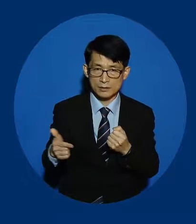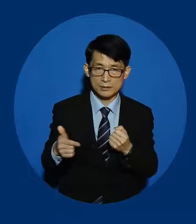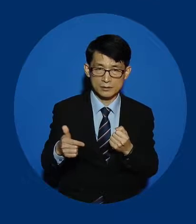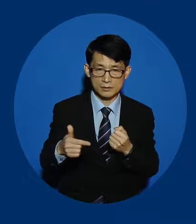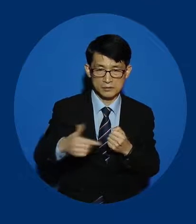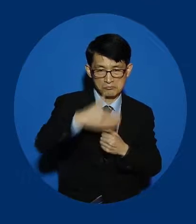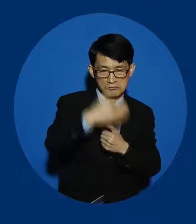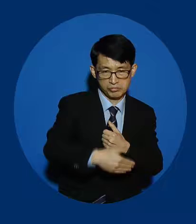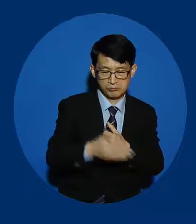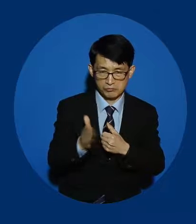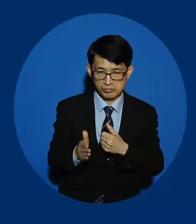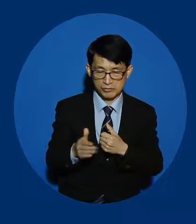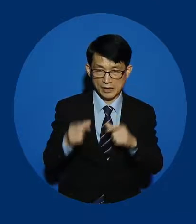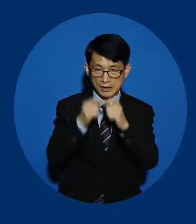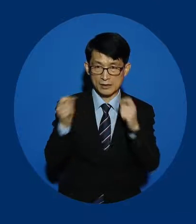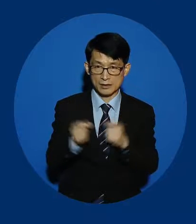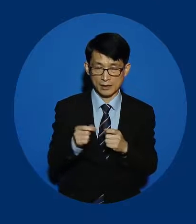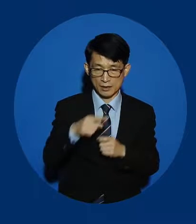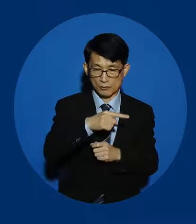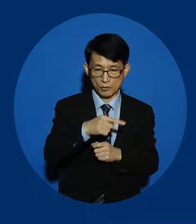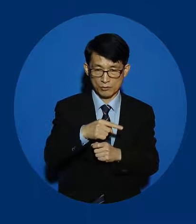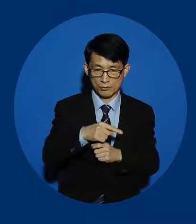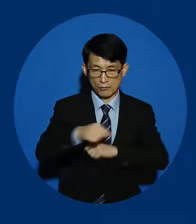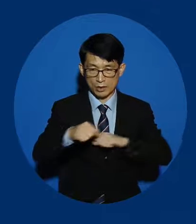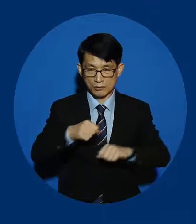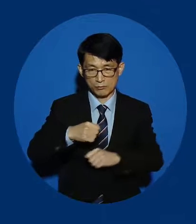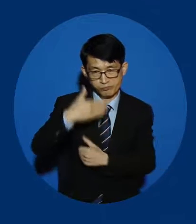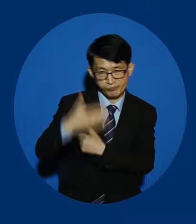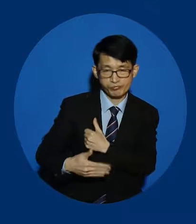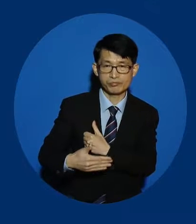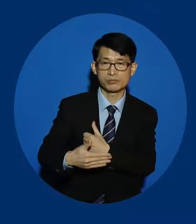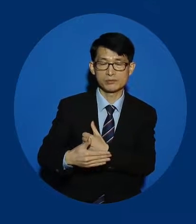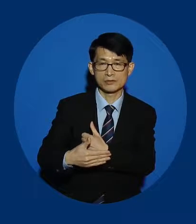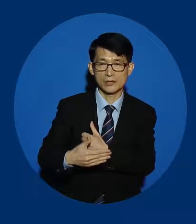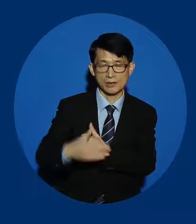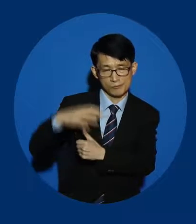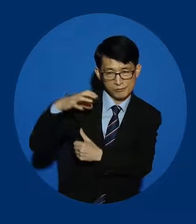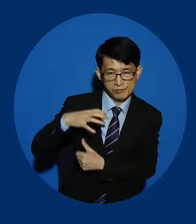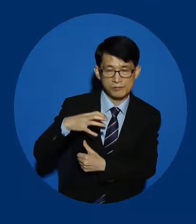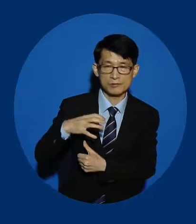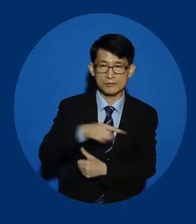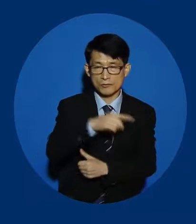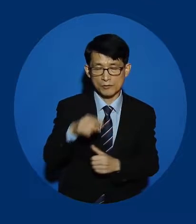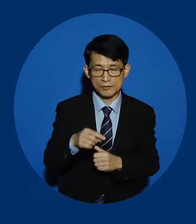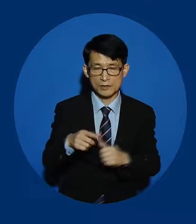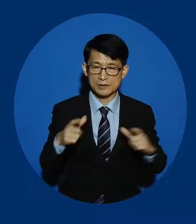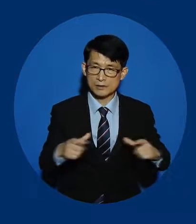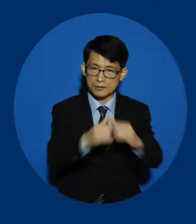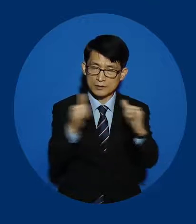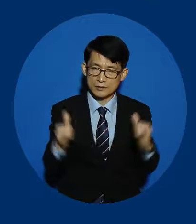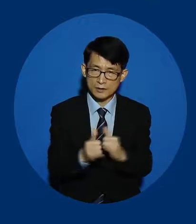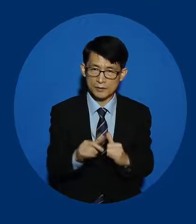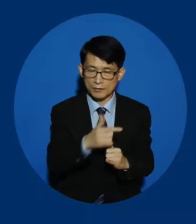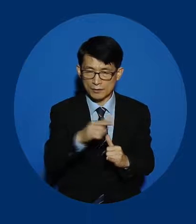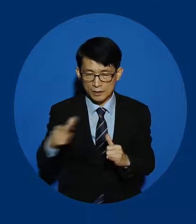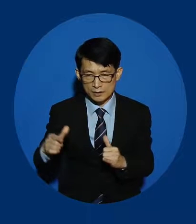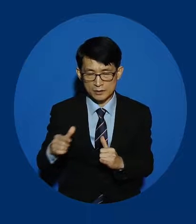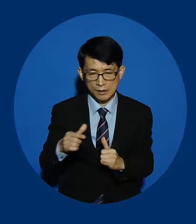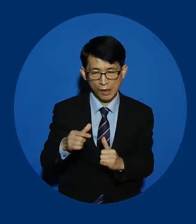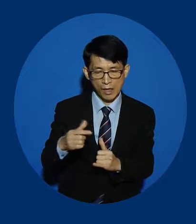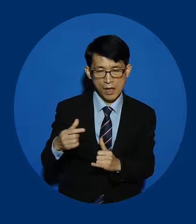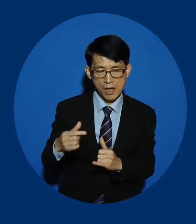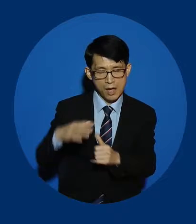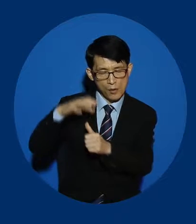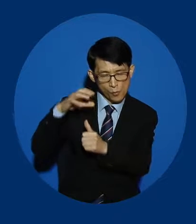개인의 통제, 이 개인의 통제 있죠. 통제 문제라든가 지역 간의 봉쇄 문제, 이로 인한 고립,